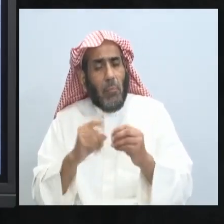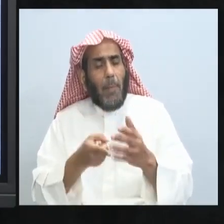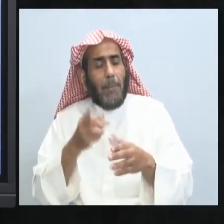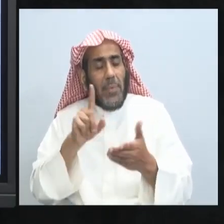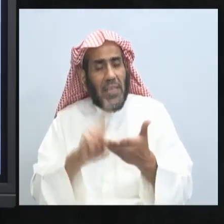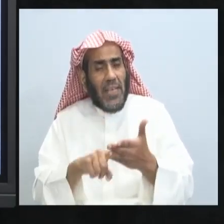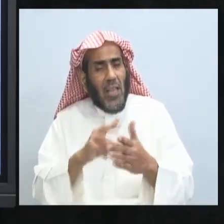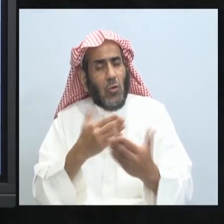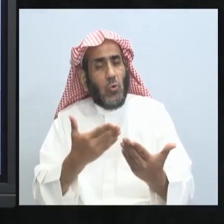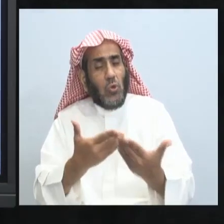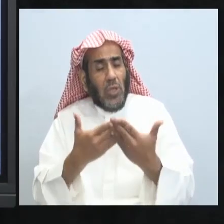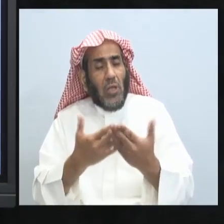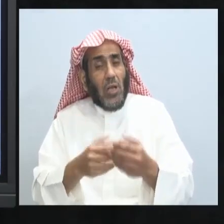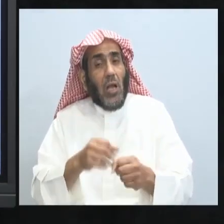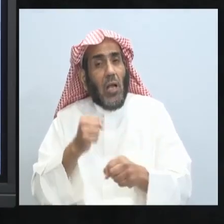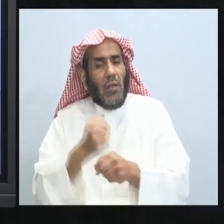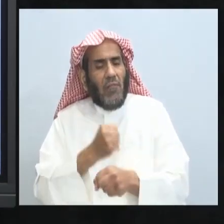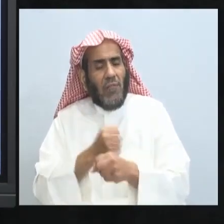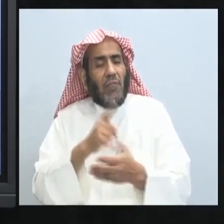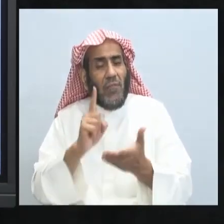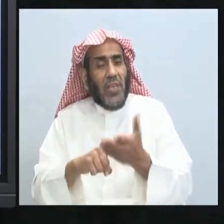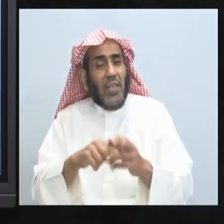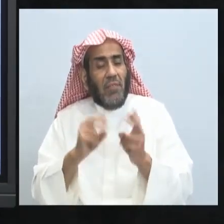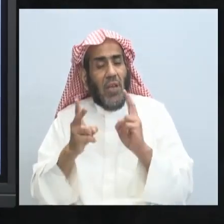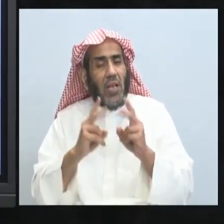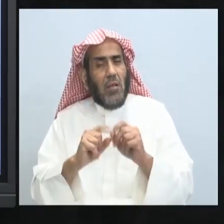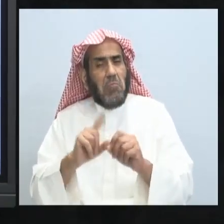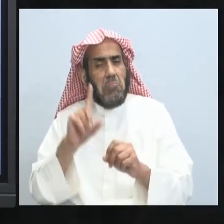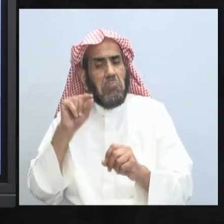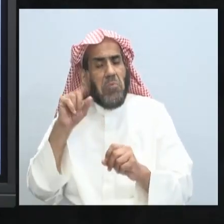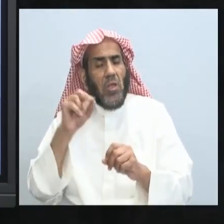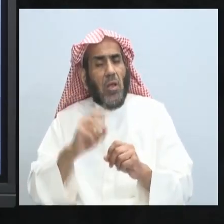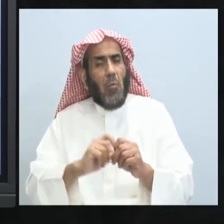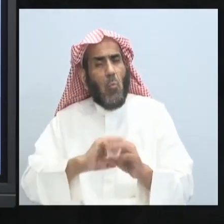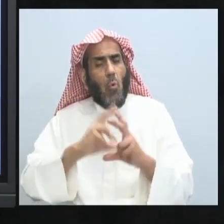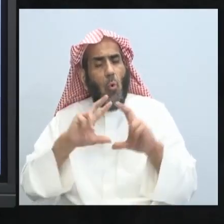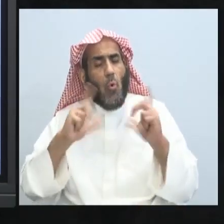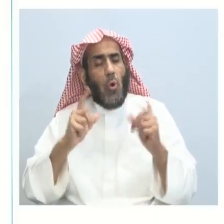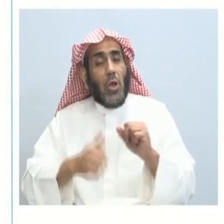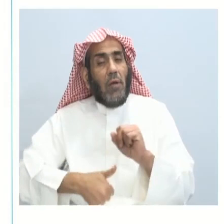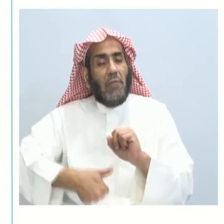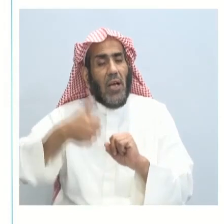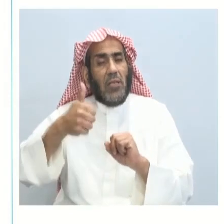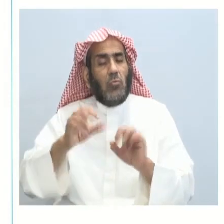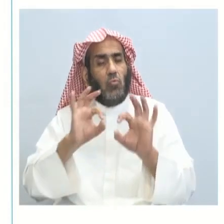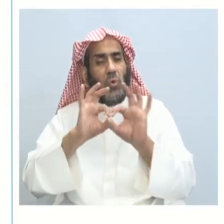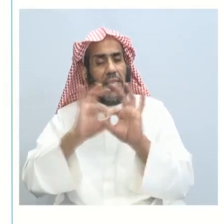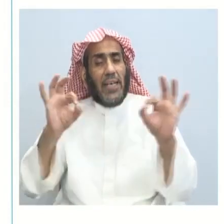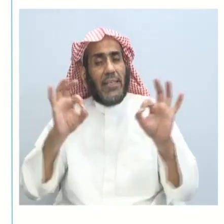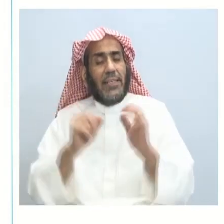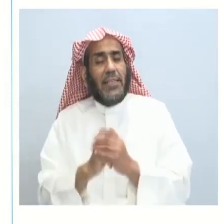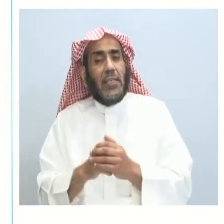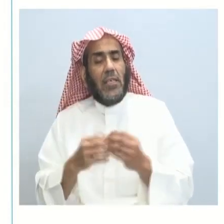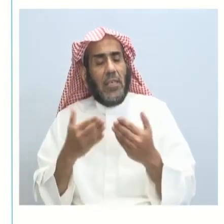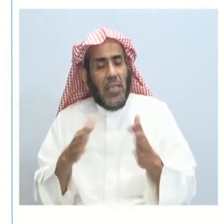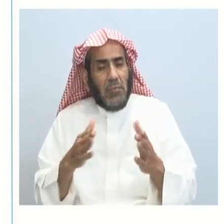سيساعدنا على اقامه فعاليه مثاليه بكل كفاءه واتقان تسمح